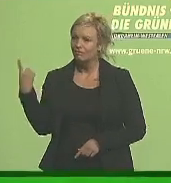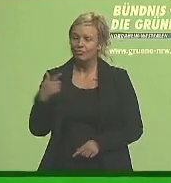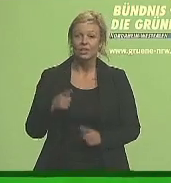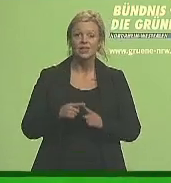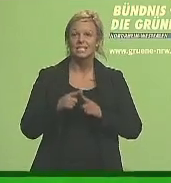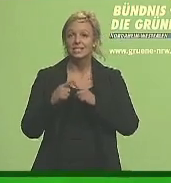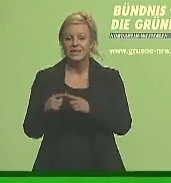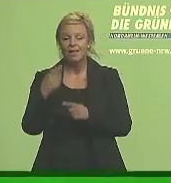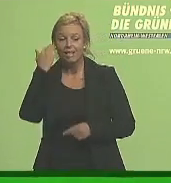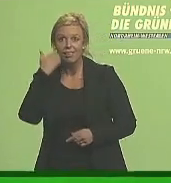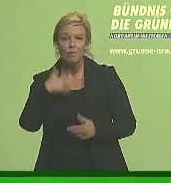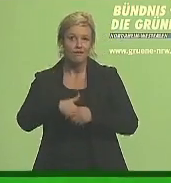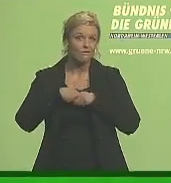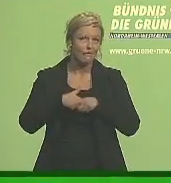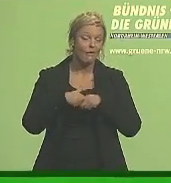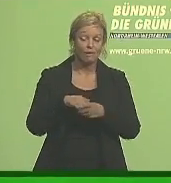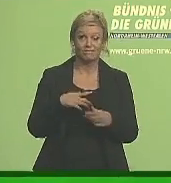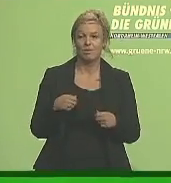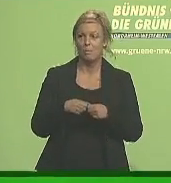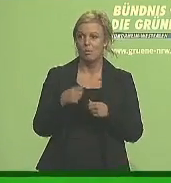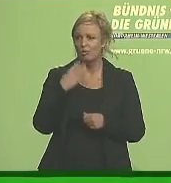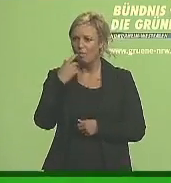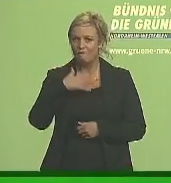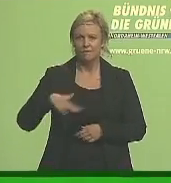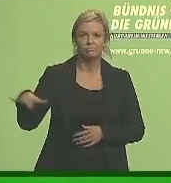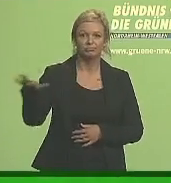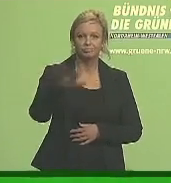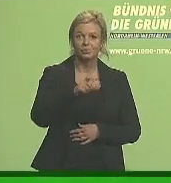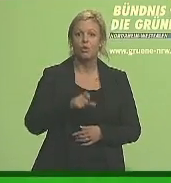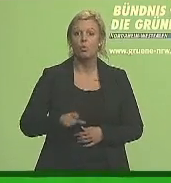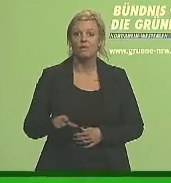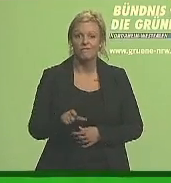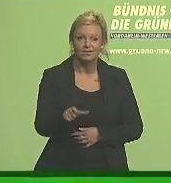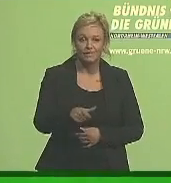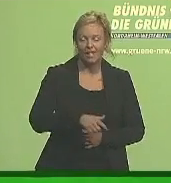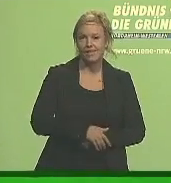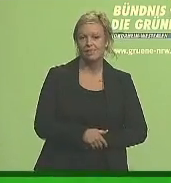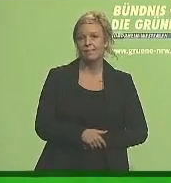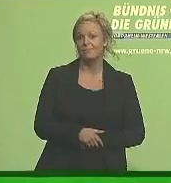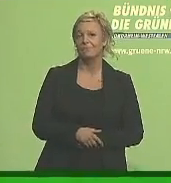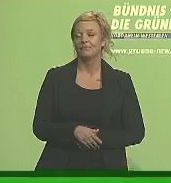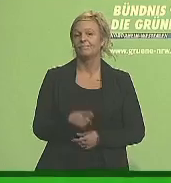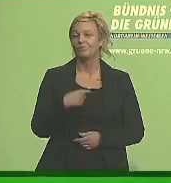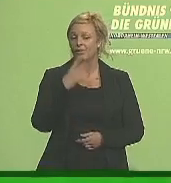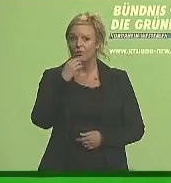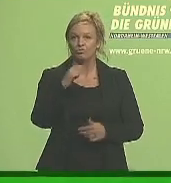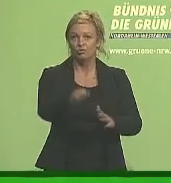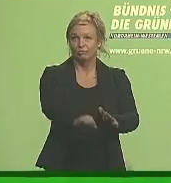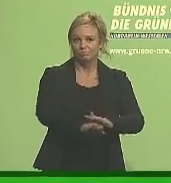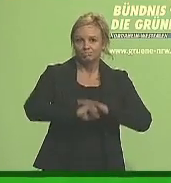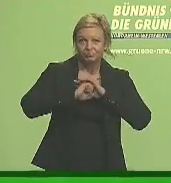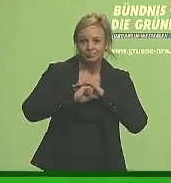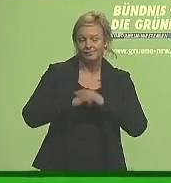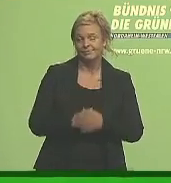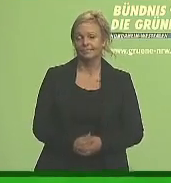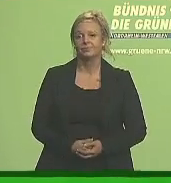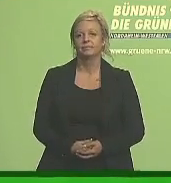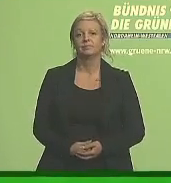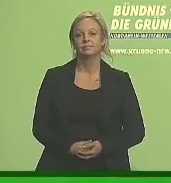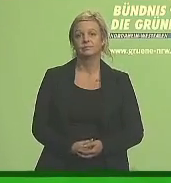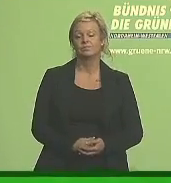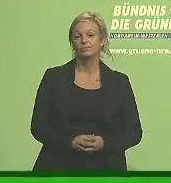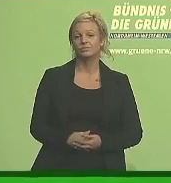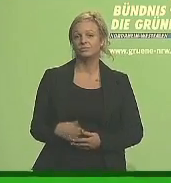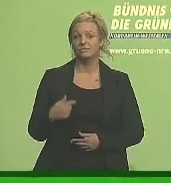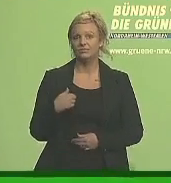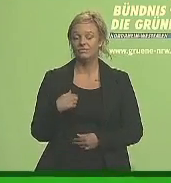Freunde. Wir im Bund, wir hoffen auf euch hier auf Nordrhein-Westfalen, dass ihr uns den Rückenwind gebt und dass wir dann, wenn